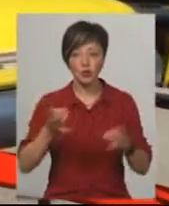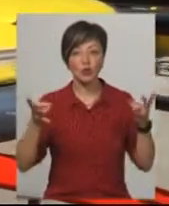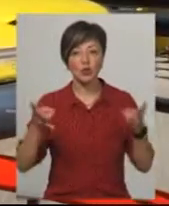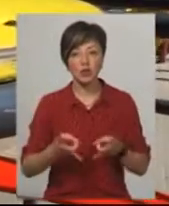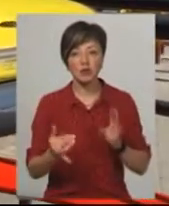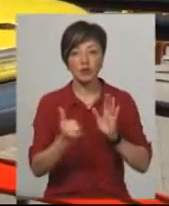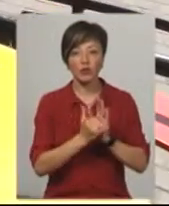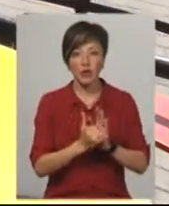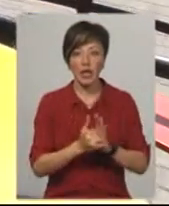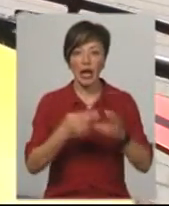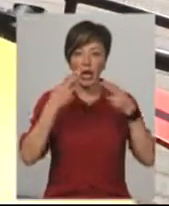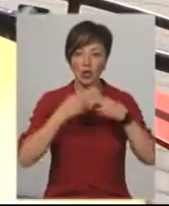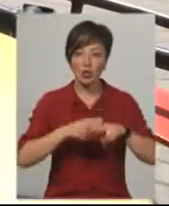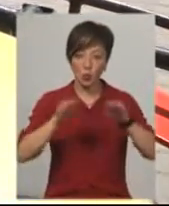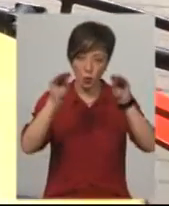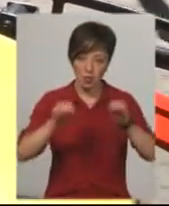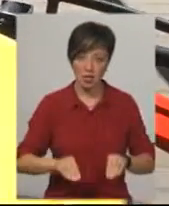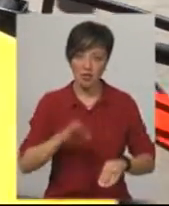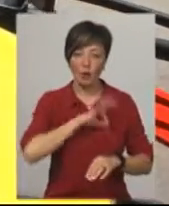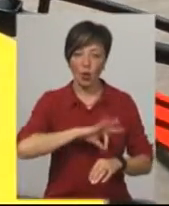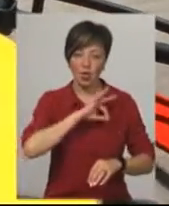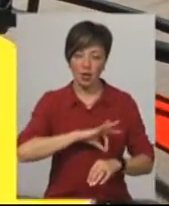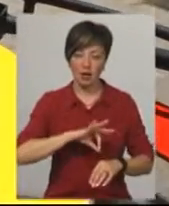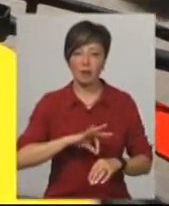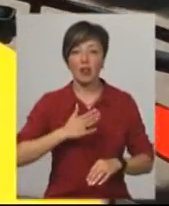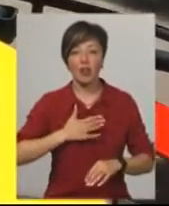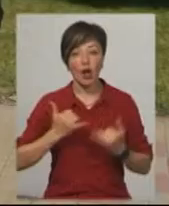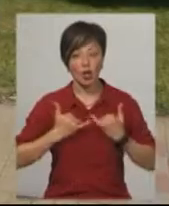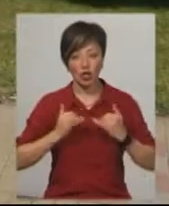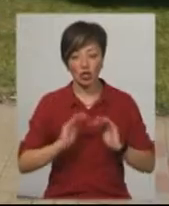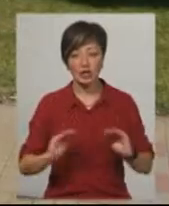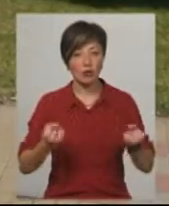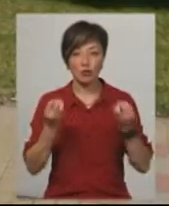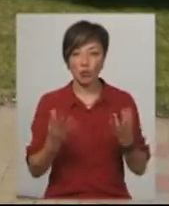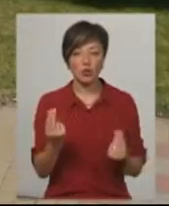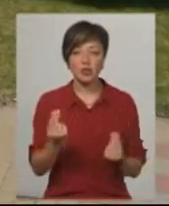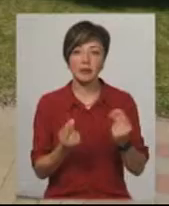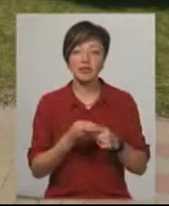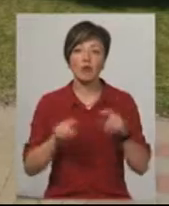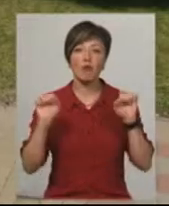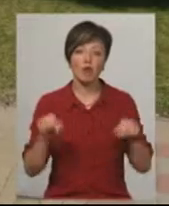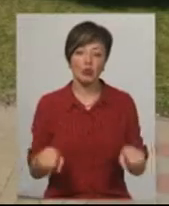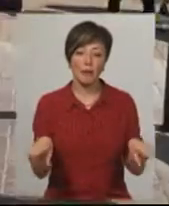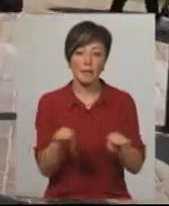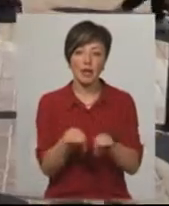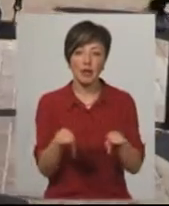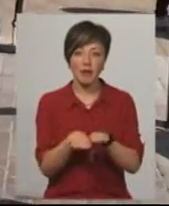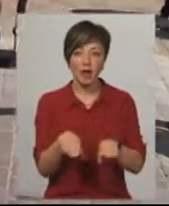було встановити інструкції з використання гойдалок. Для наших дітей це не просто забавка, це можна прирівняти